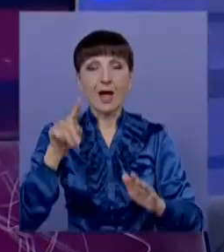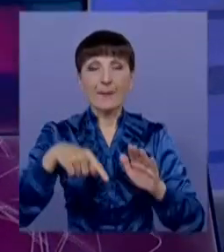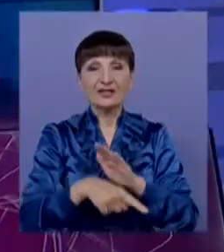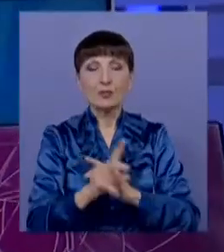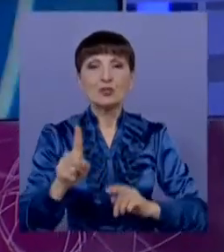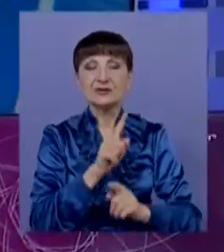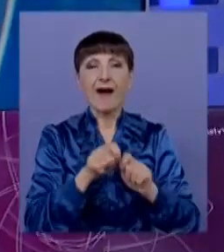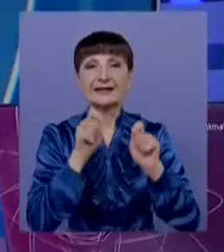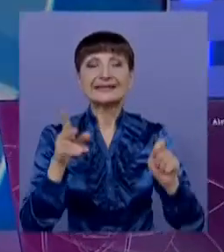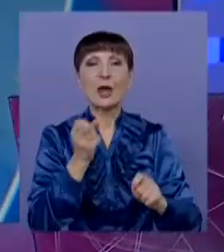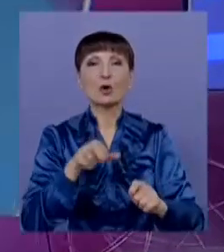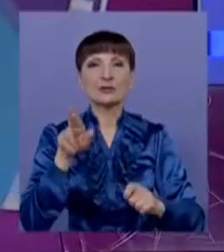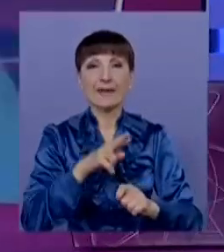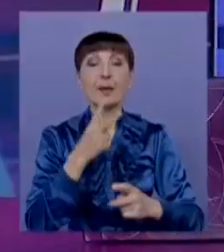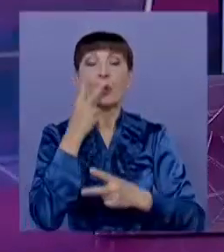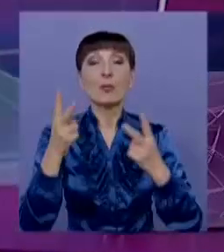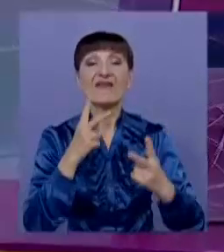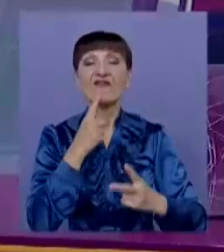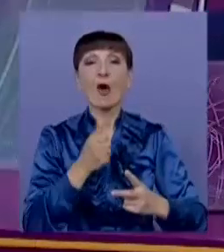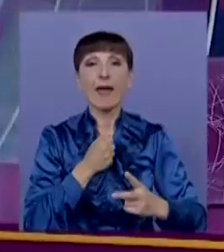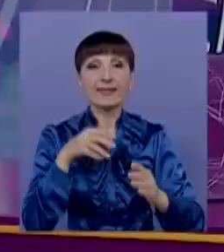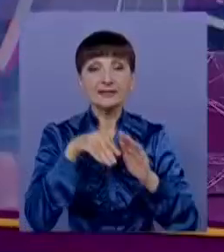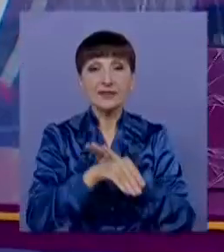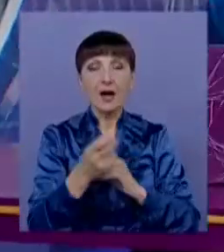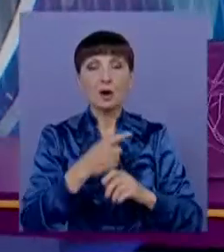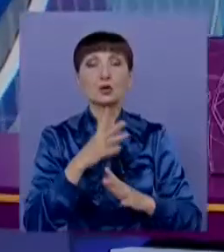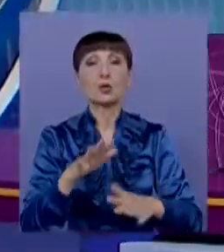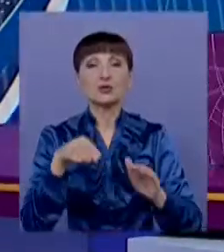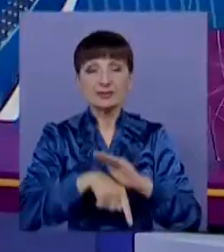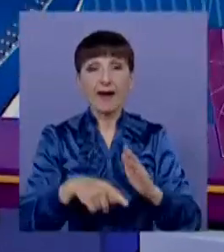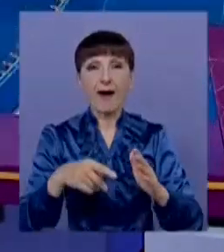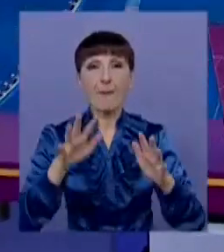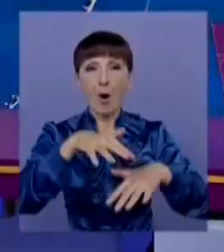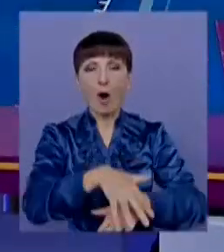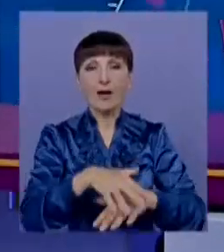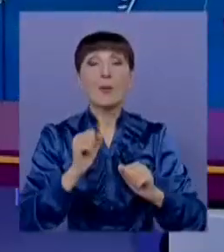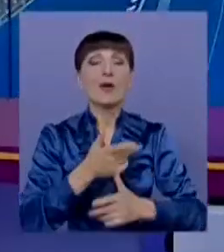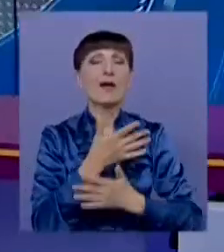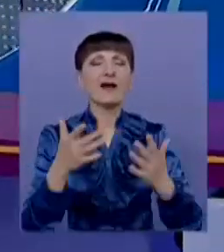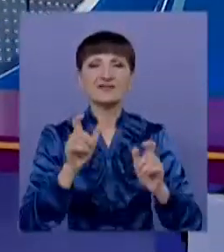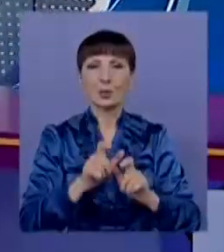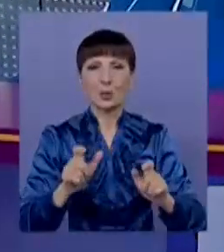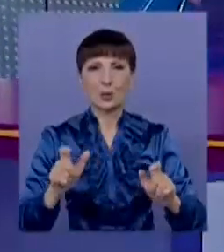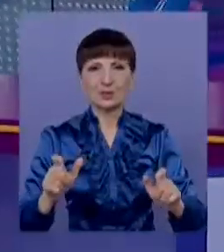музей открылся в Иордании. Полюбоваться военными экспонатами, которые отныне покоятся на дне залива, могут разве что